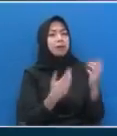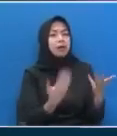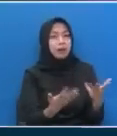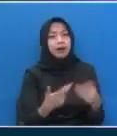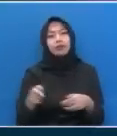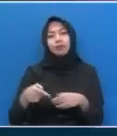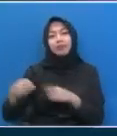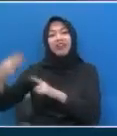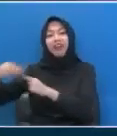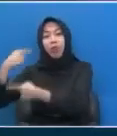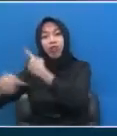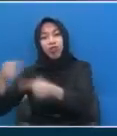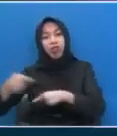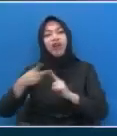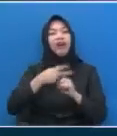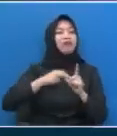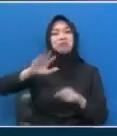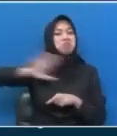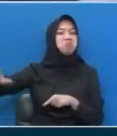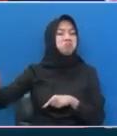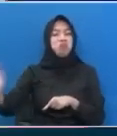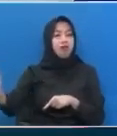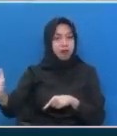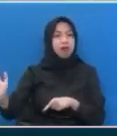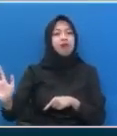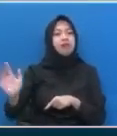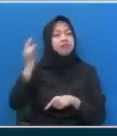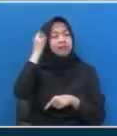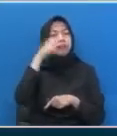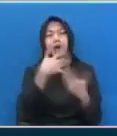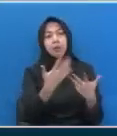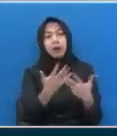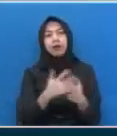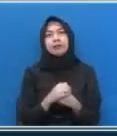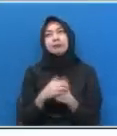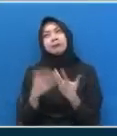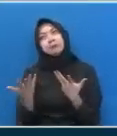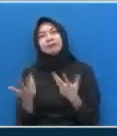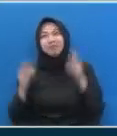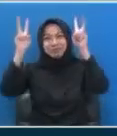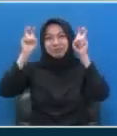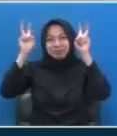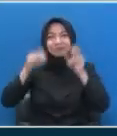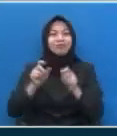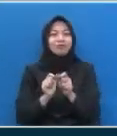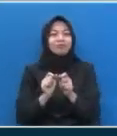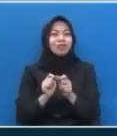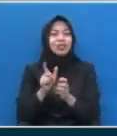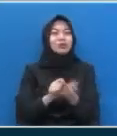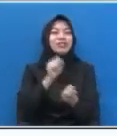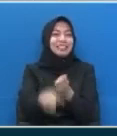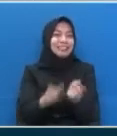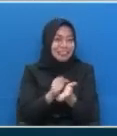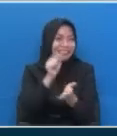elizer ya ini memang akan menjadikan suatu taruhan di dalam mematahkan